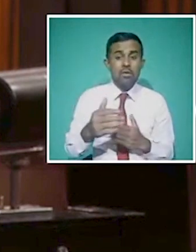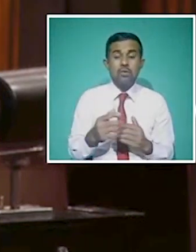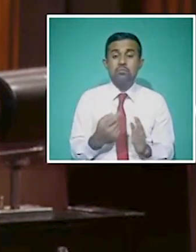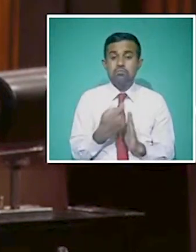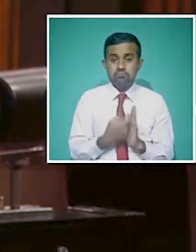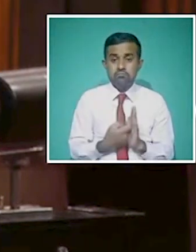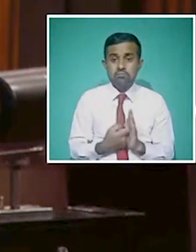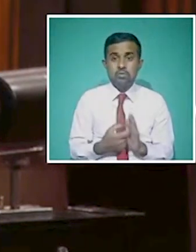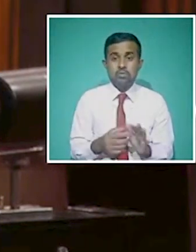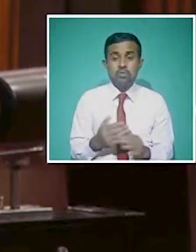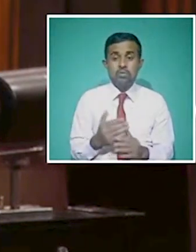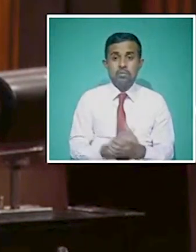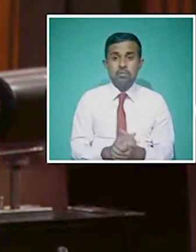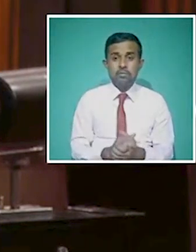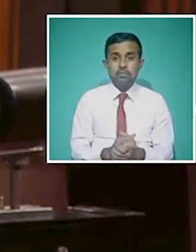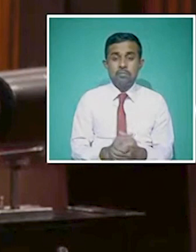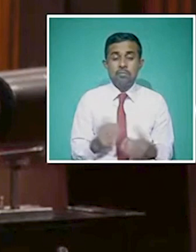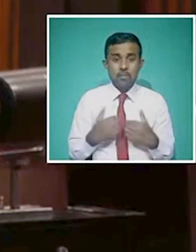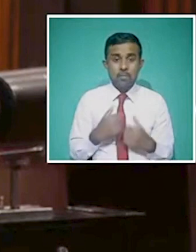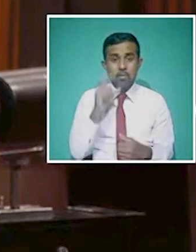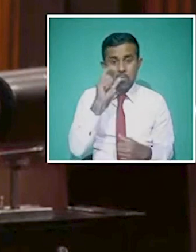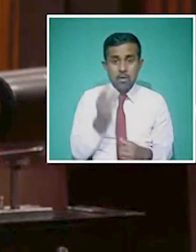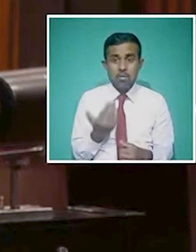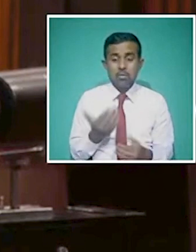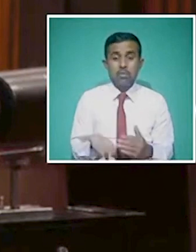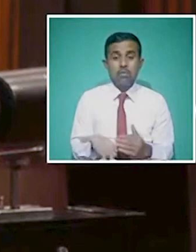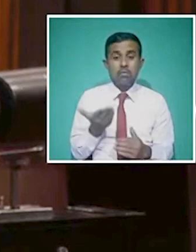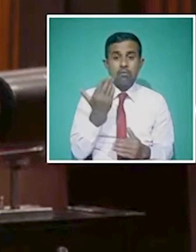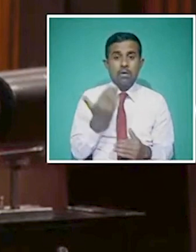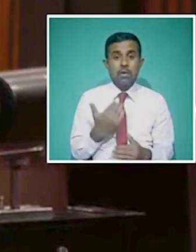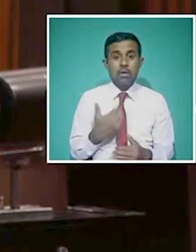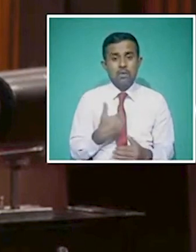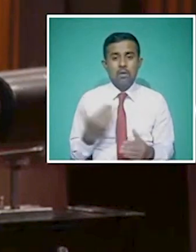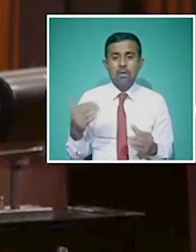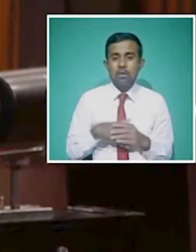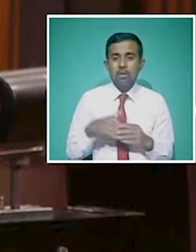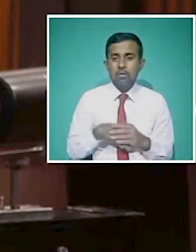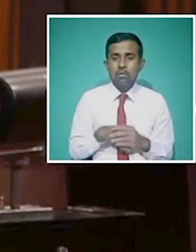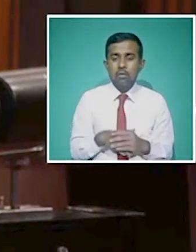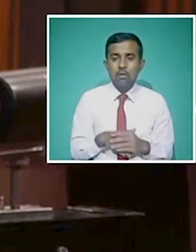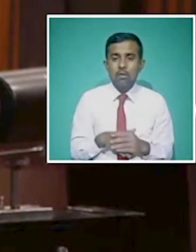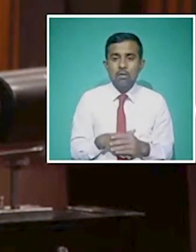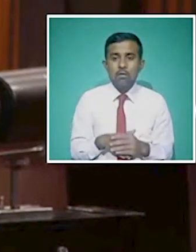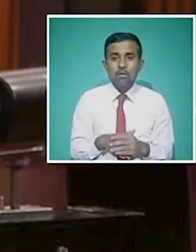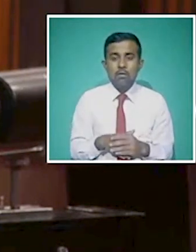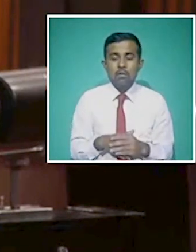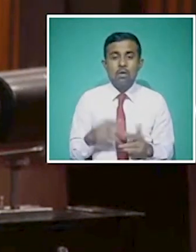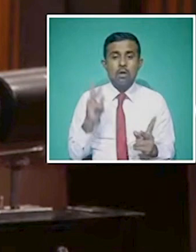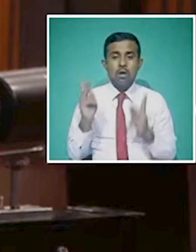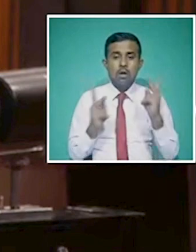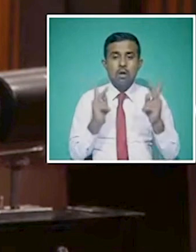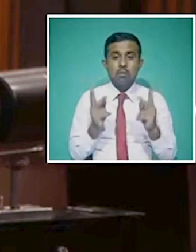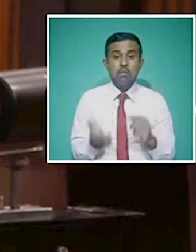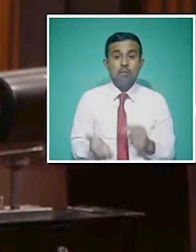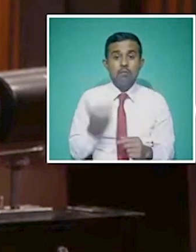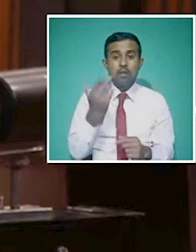වශයෙන් we should look at attracting more and more We should look at attracting more and more tourists who spend a little bit more money